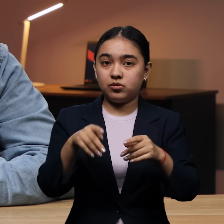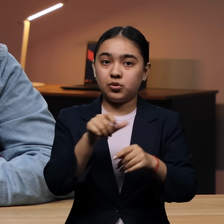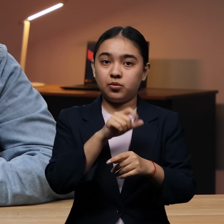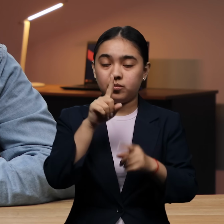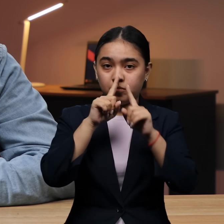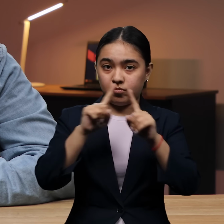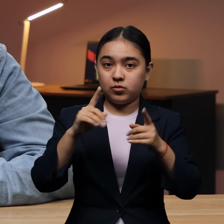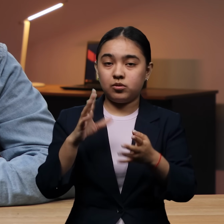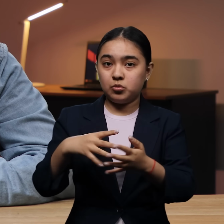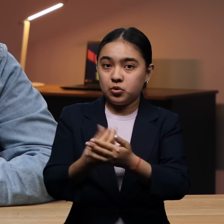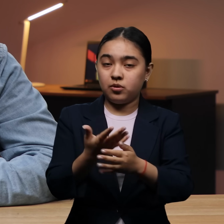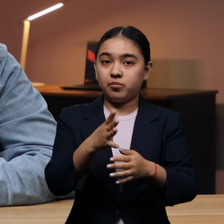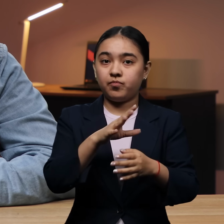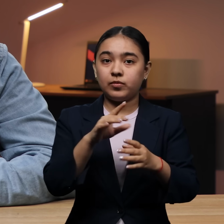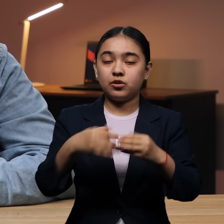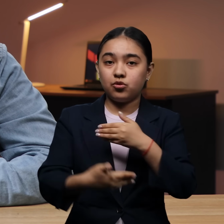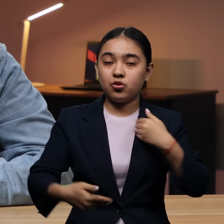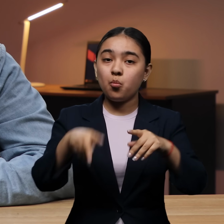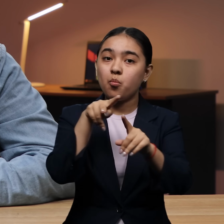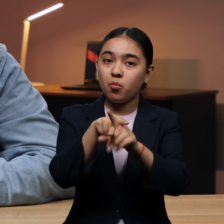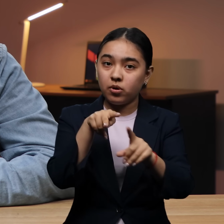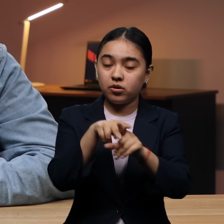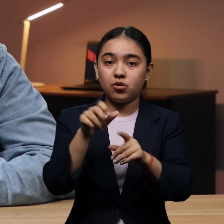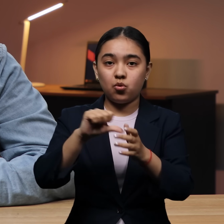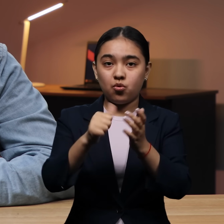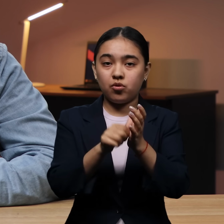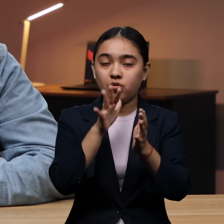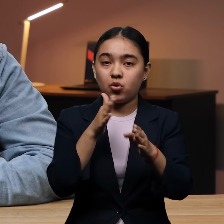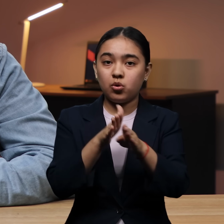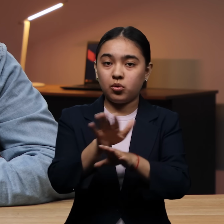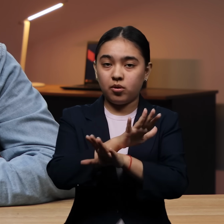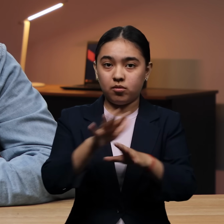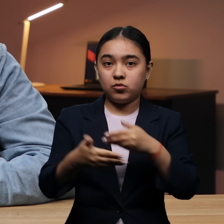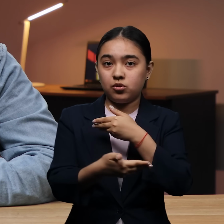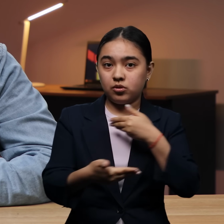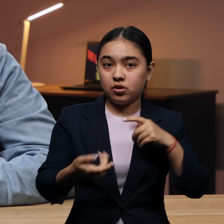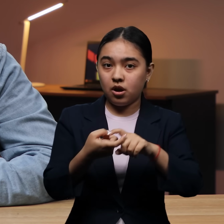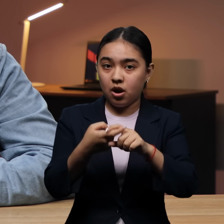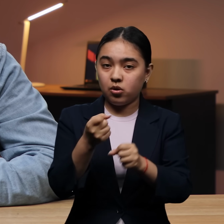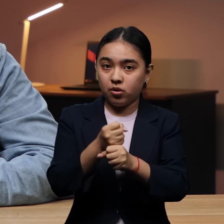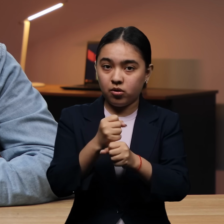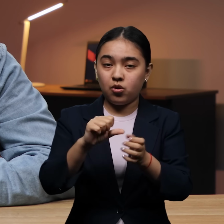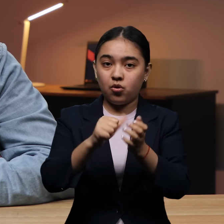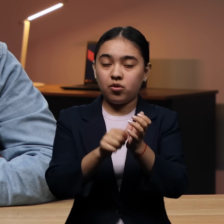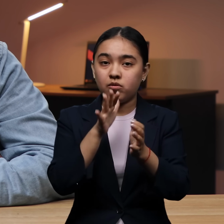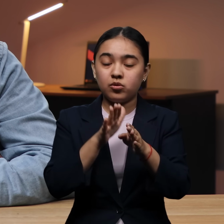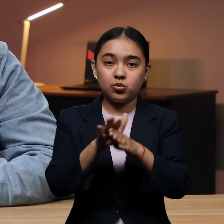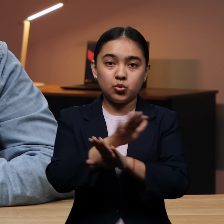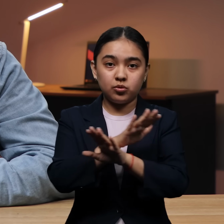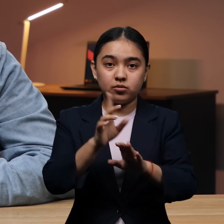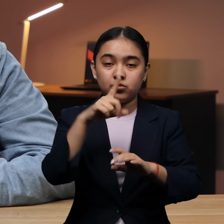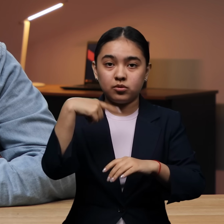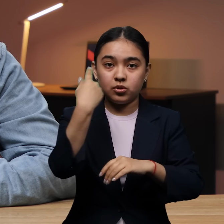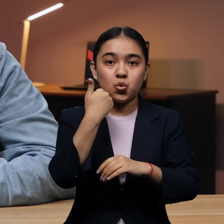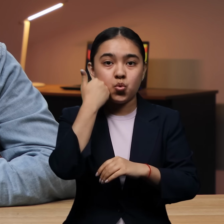jinsiy ehtiyojni g'ayritabiiy usulda qondirish, jinsiy aloqaga majburlash, 16 yoshga to'lmagan shaxs bilan jinsiy aloqa qilish, 16